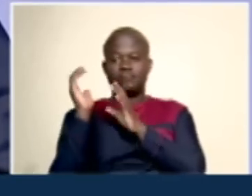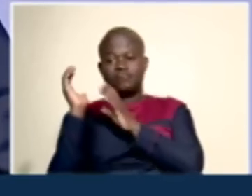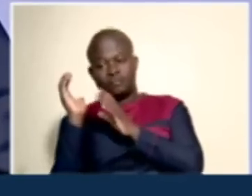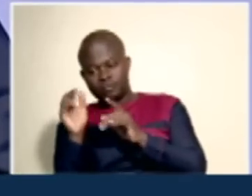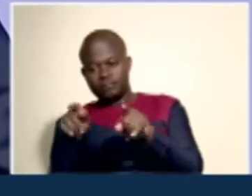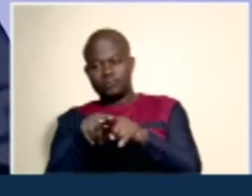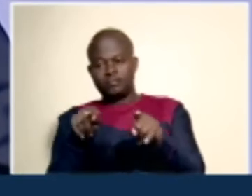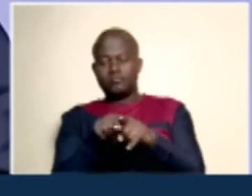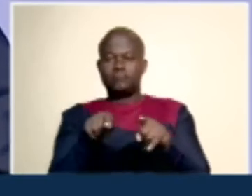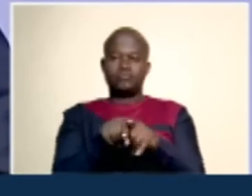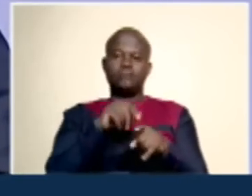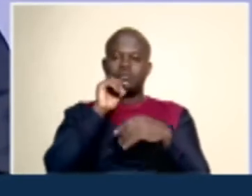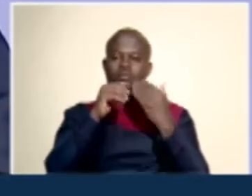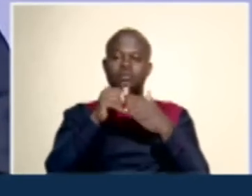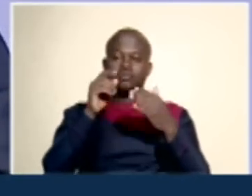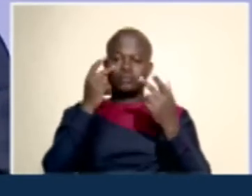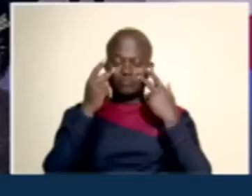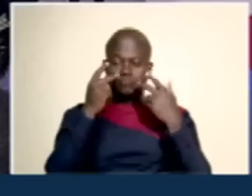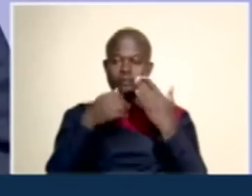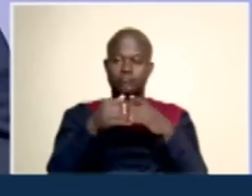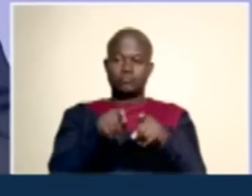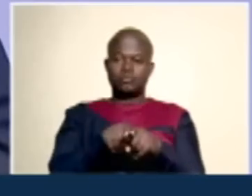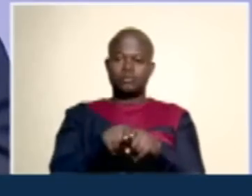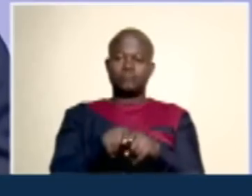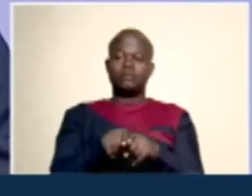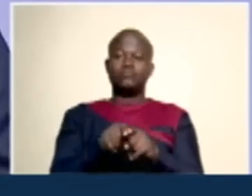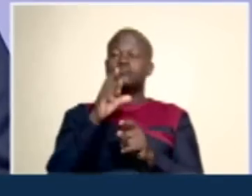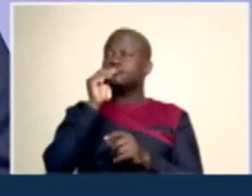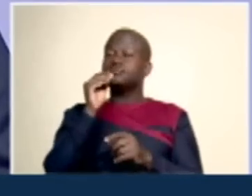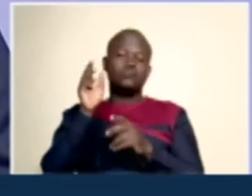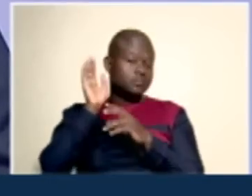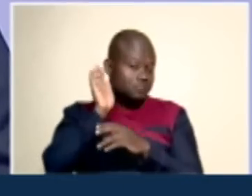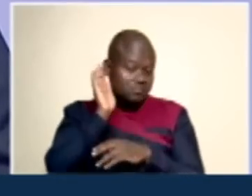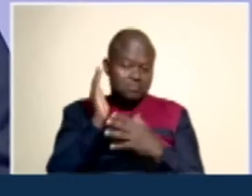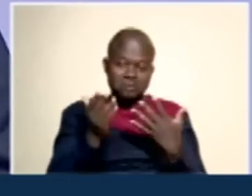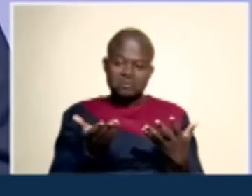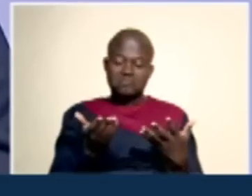ari nako utaboneka ko ukwiye gutakabaka kumva